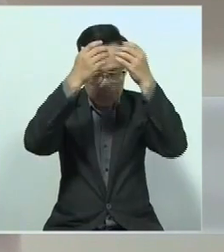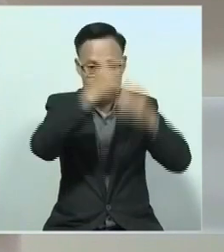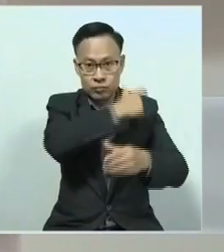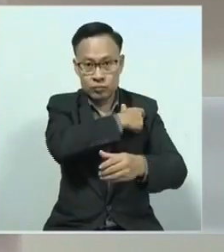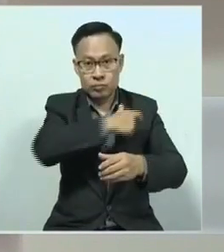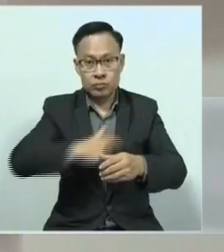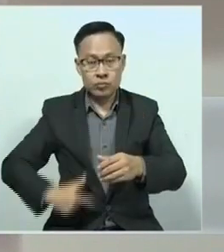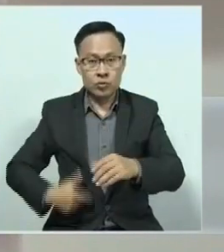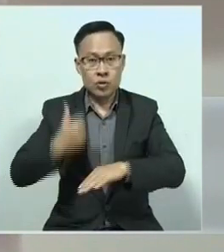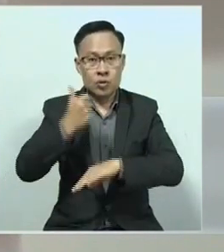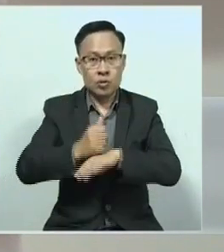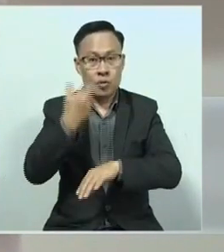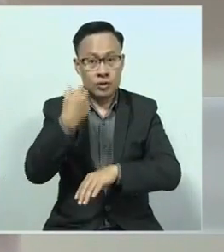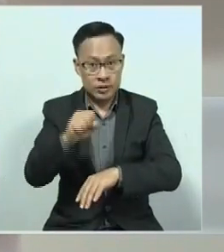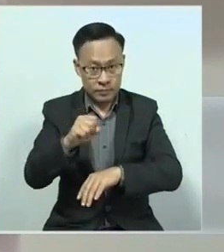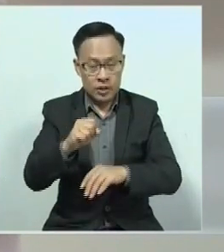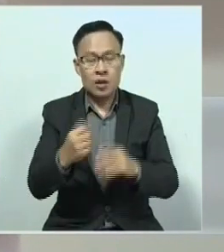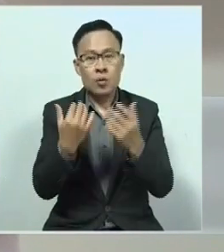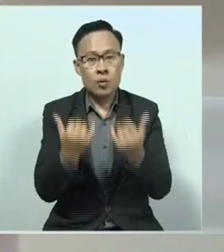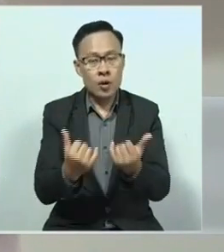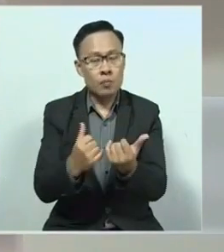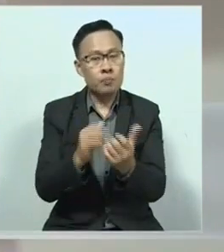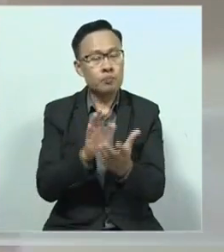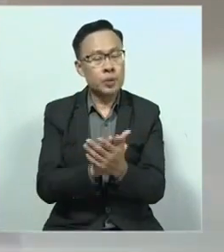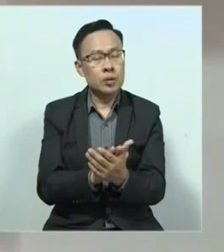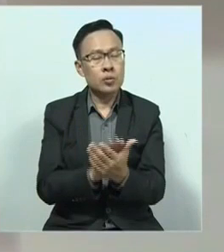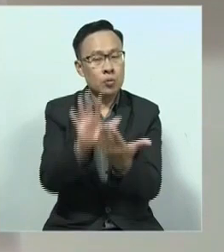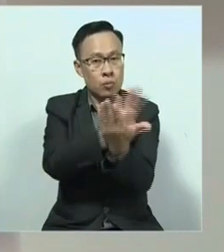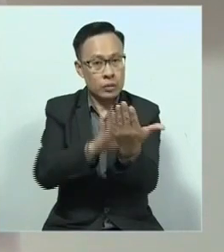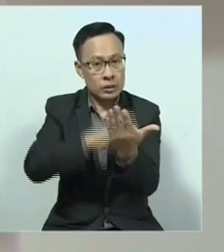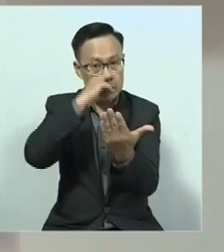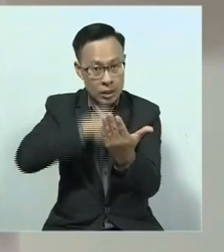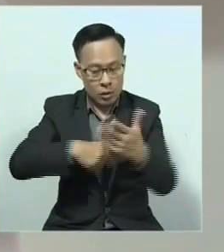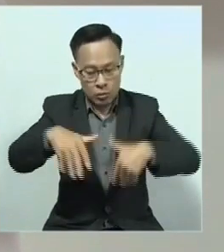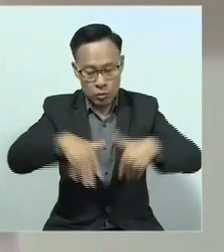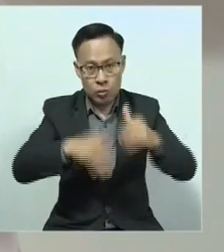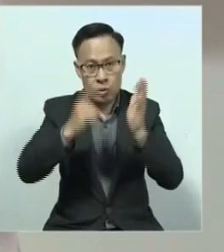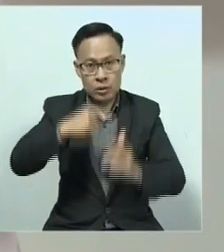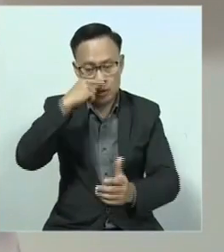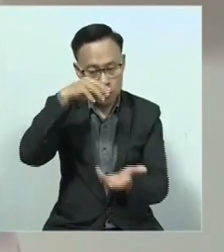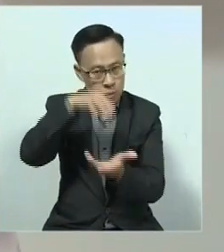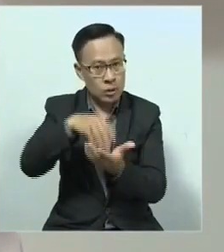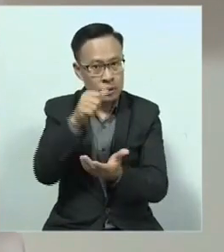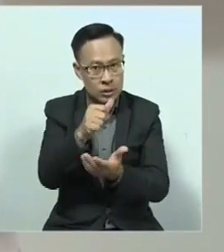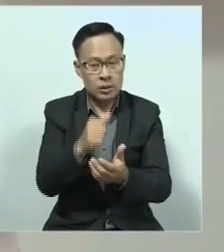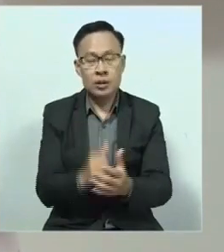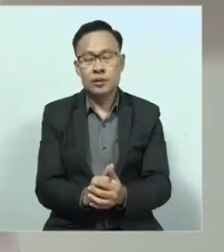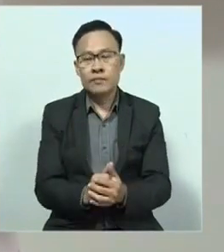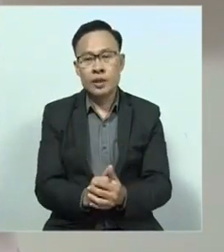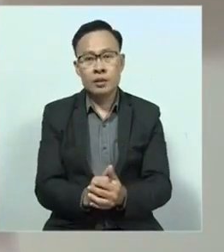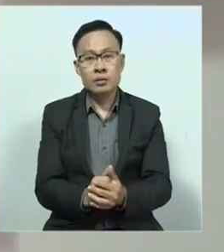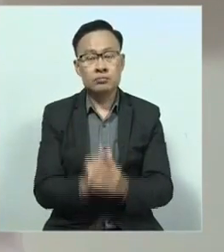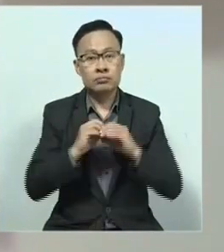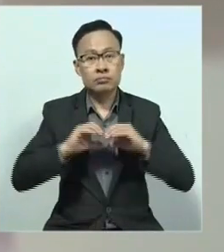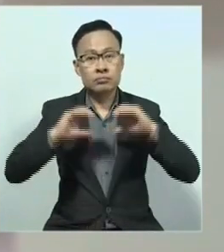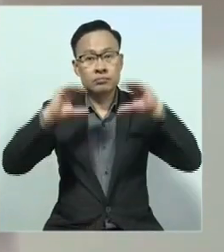ยที่มีพิธีเกิดขึ้นยิ่งใหญ่เกิดขึ้นเมื่อพูดถึงพิธีที่รับมอบหมายจากรัฐบ